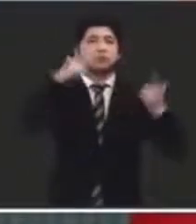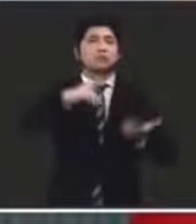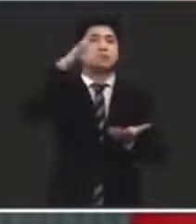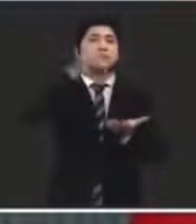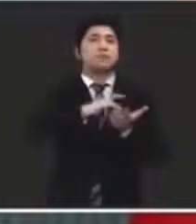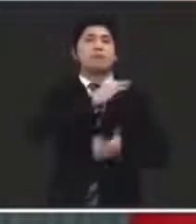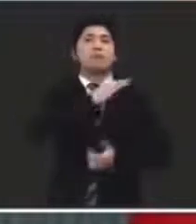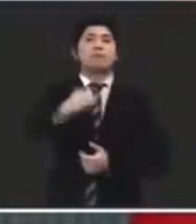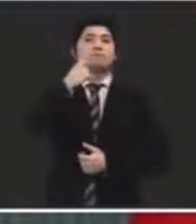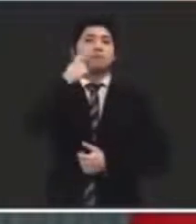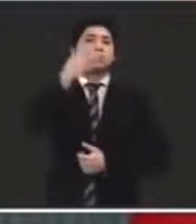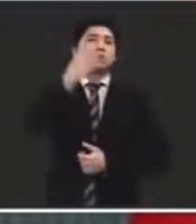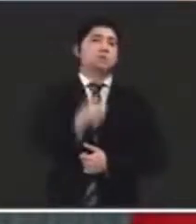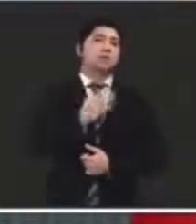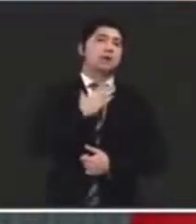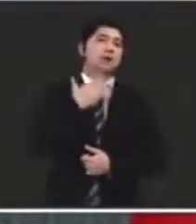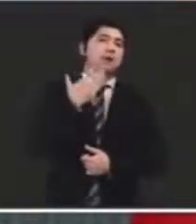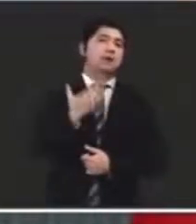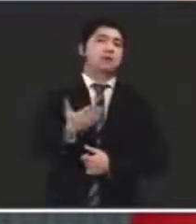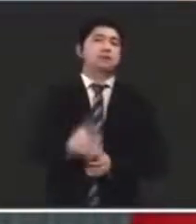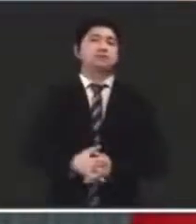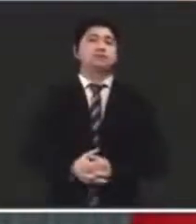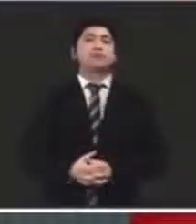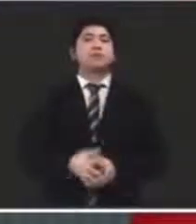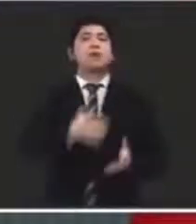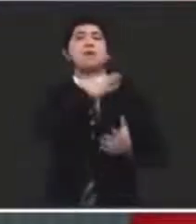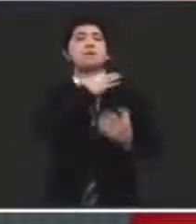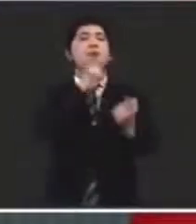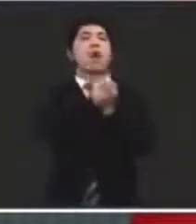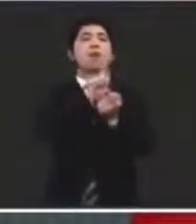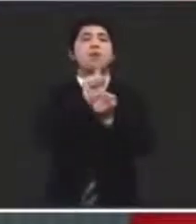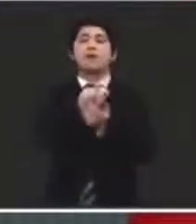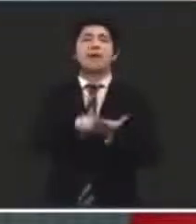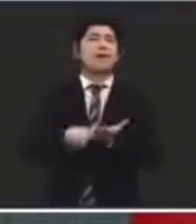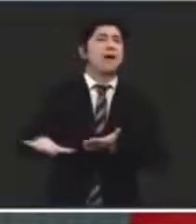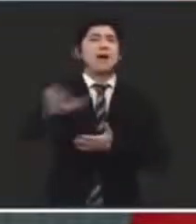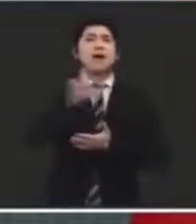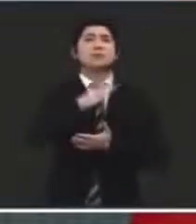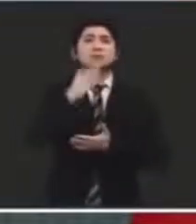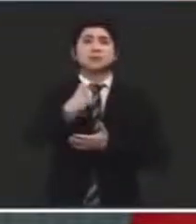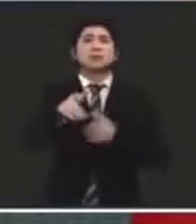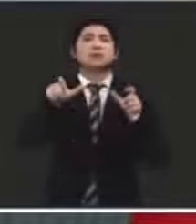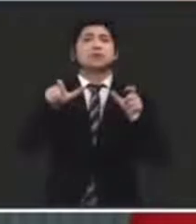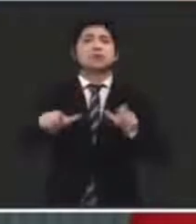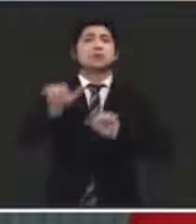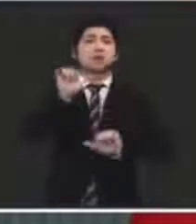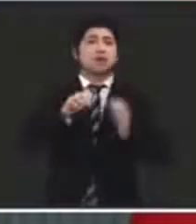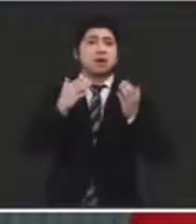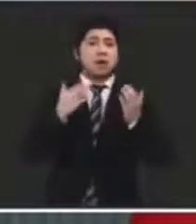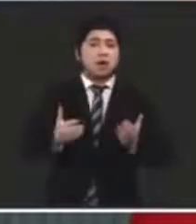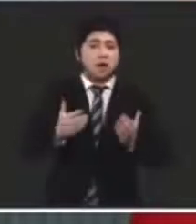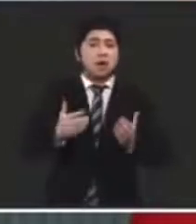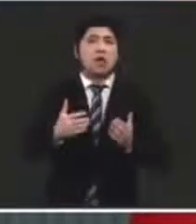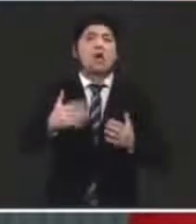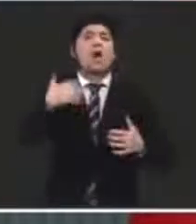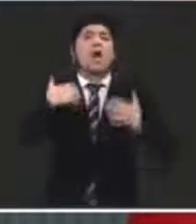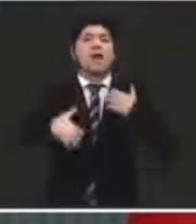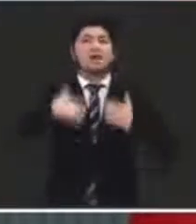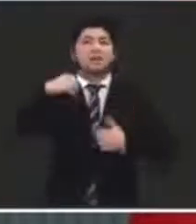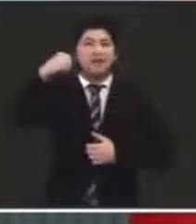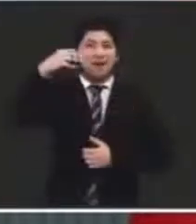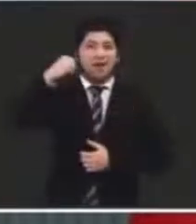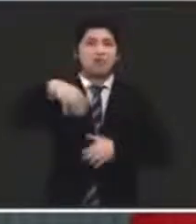Biri haline dönüştü muhataplarımızın hemen hepsi savunma sanayi ve enerji başta olmak